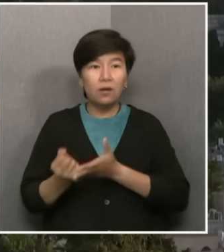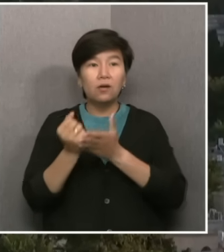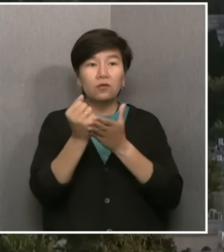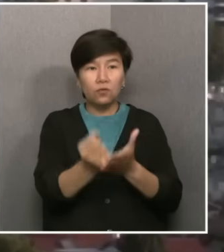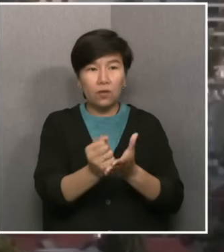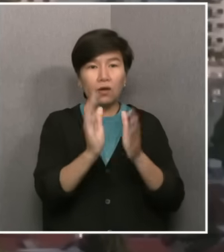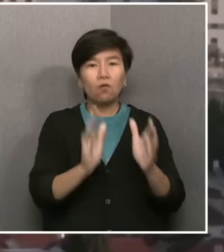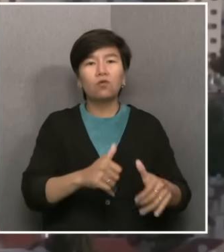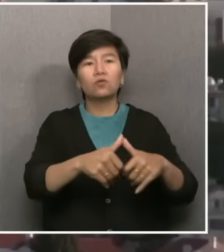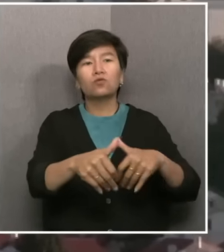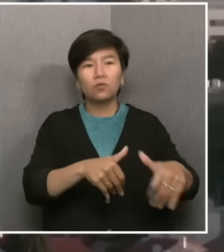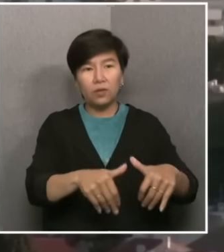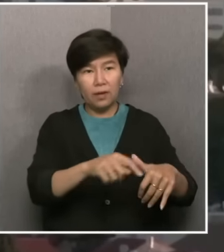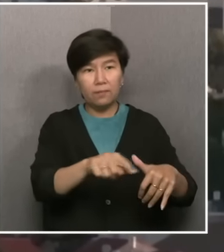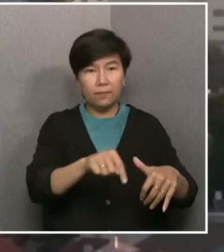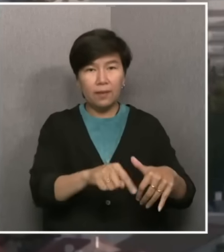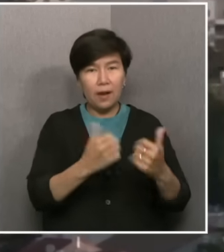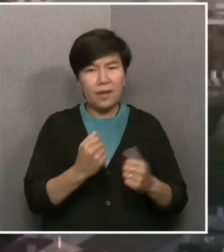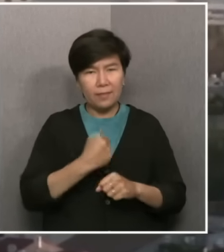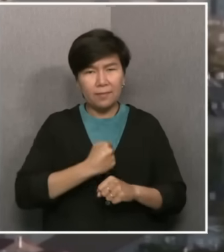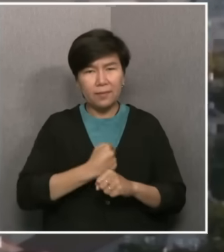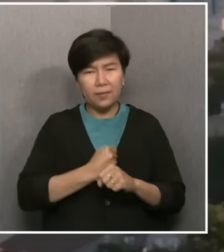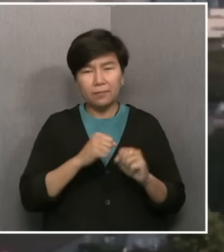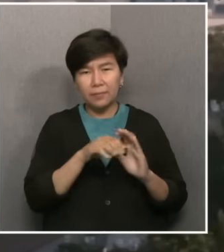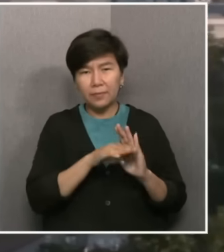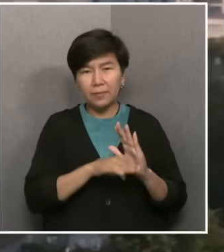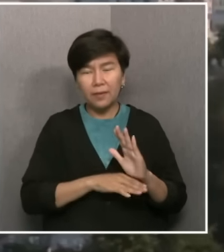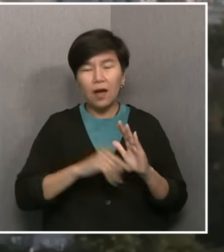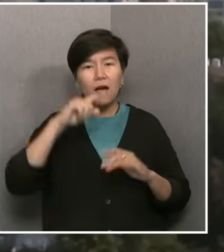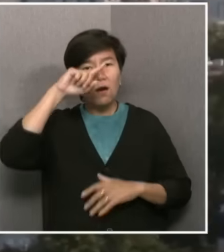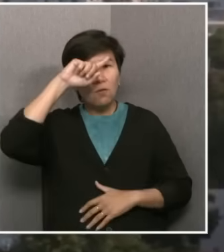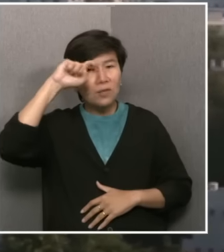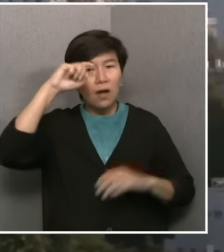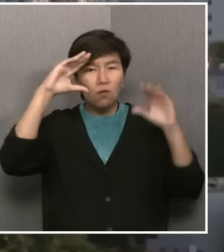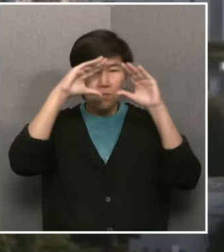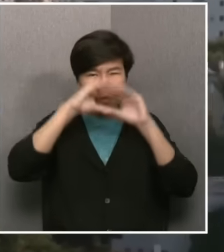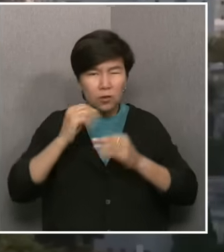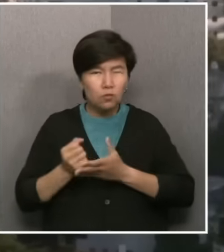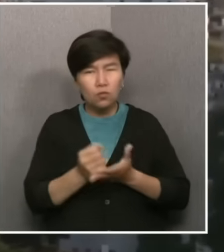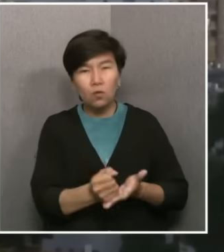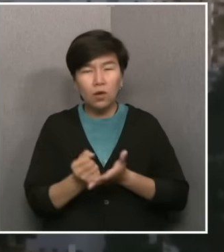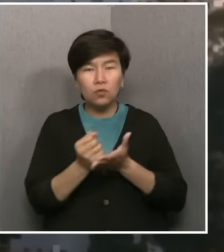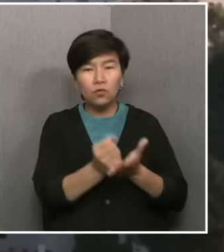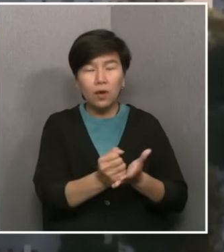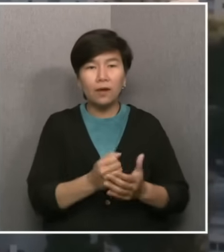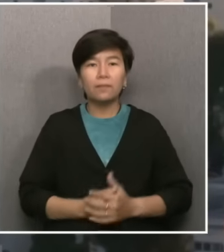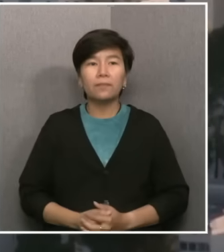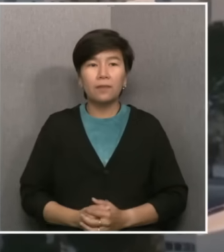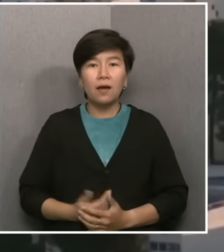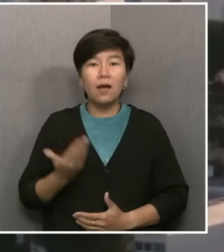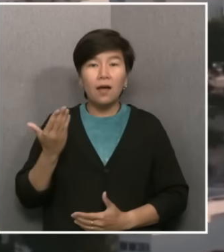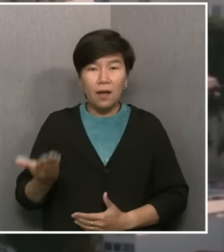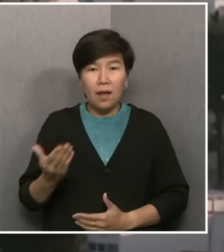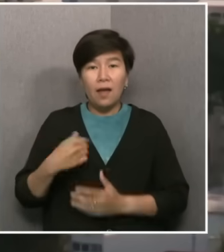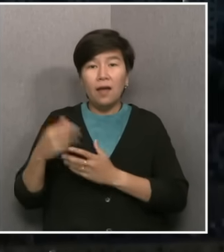ในฉนวนกาซ่ายังคงดำเนินต่อเนื่องมาตั้งแต่คืนวันเสาร์ที่ผ่านมาสภาเสี้ยววงเดือนแดงของปาเลสไตน์